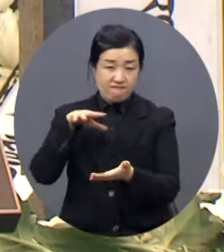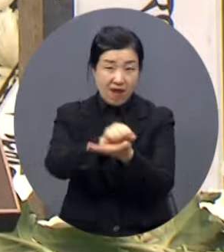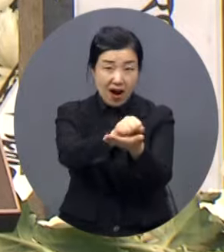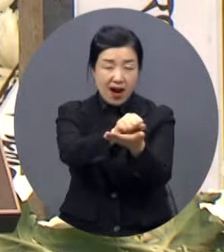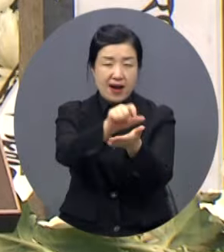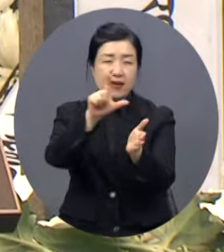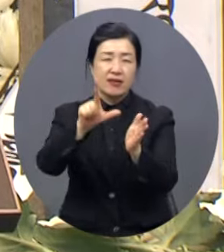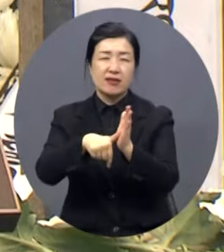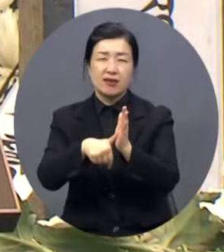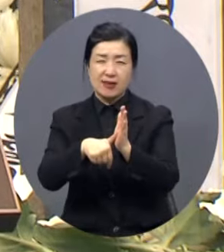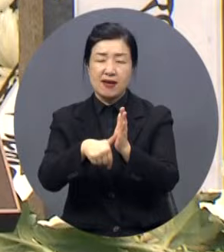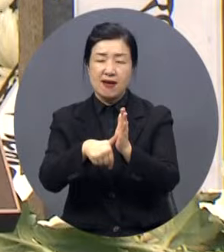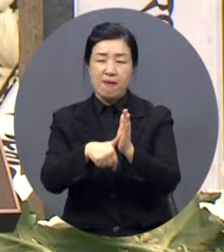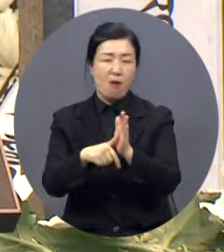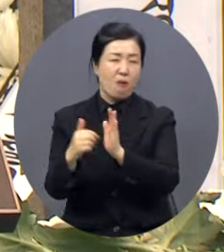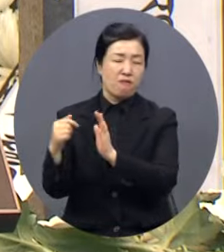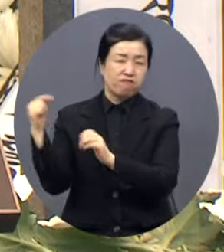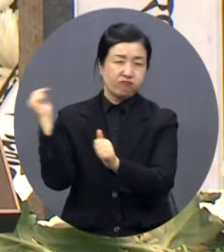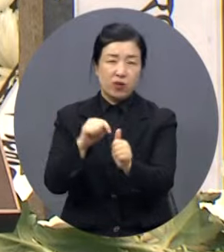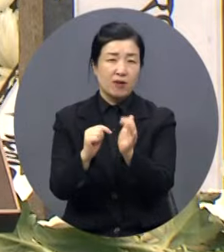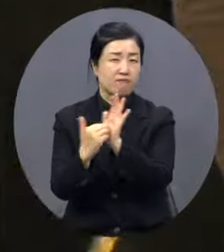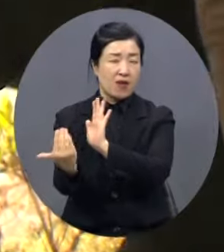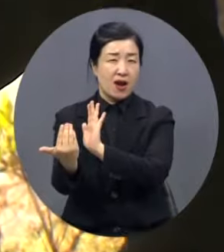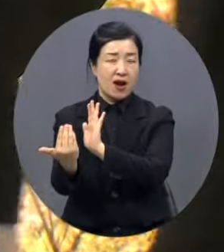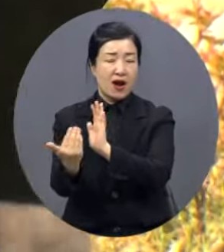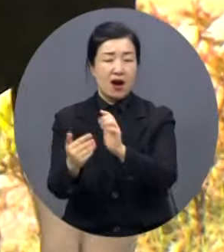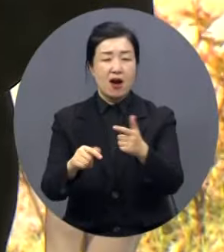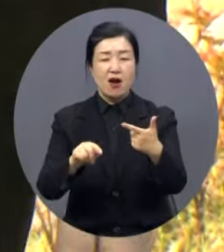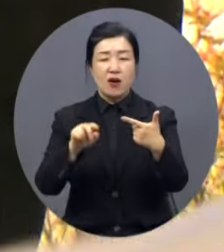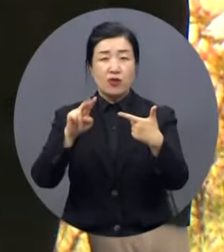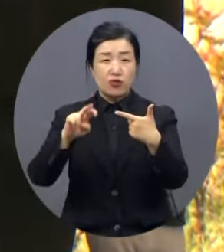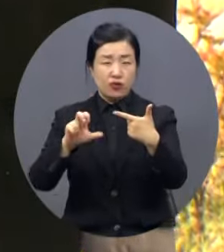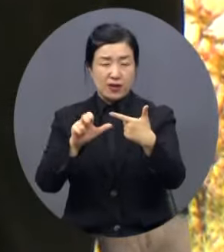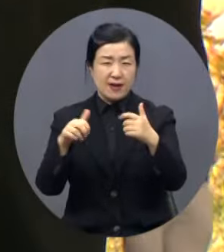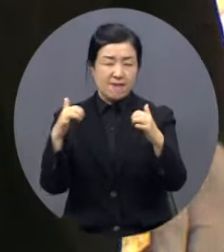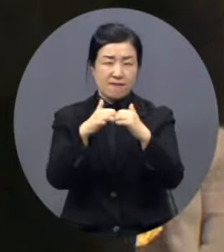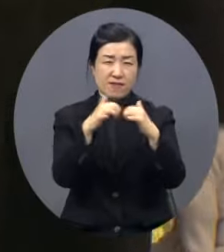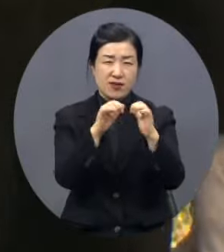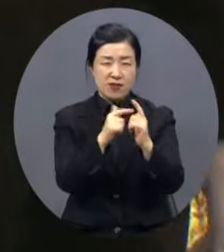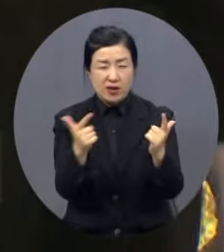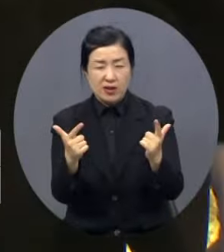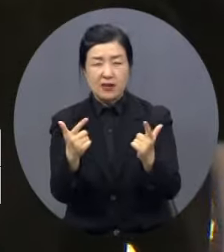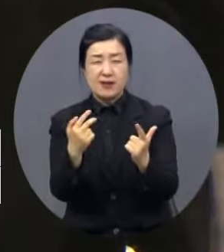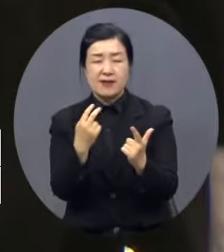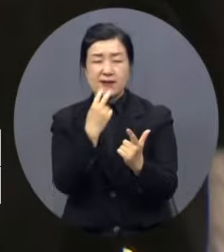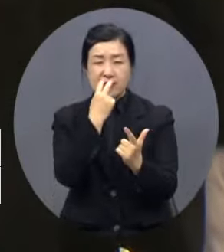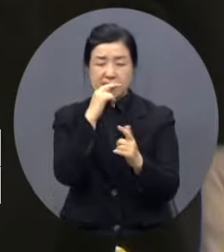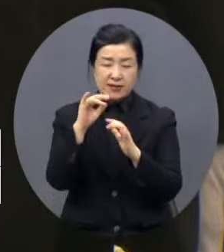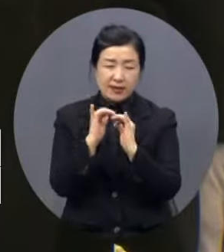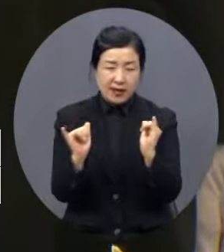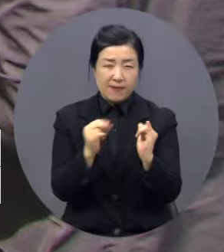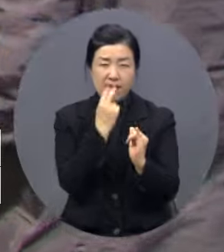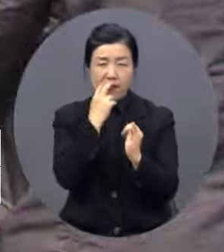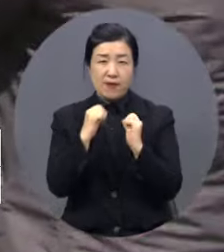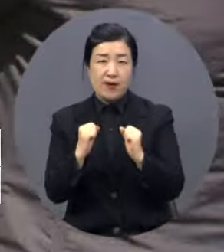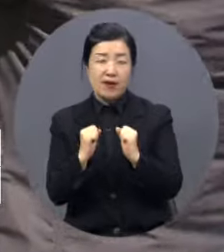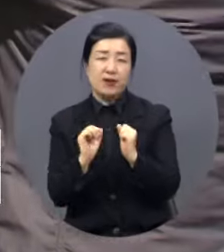에는 행 625 전쟁때는 전용로 수많은 사람들의 목숨을 살린